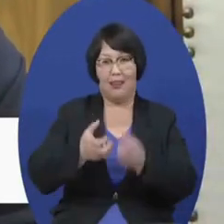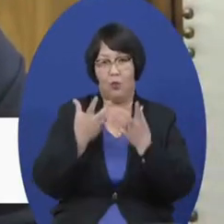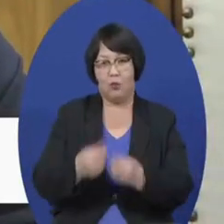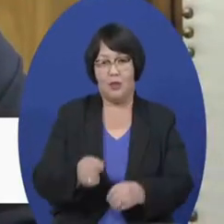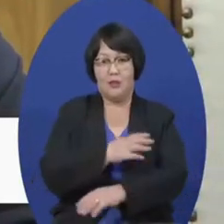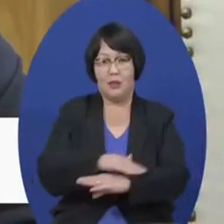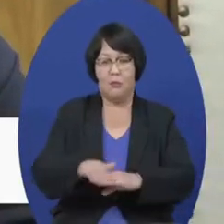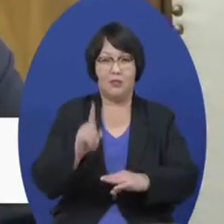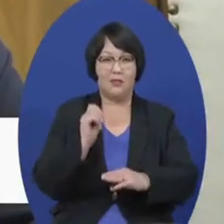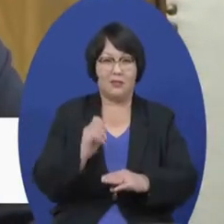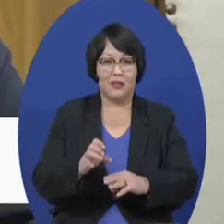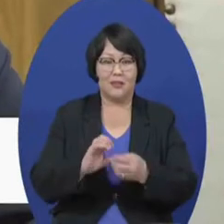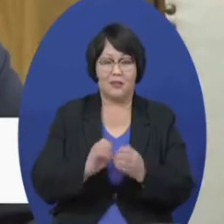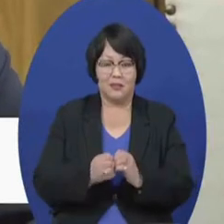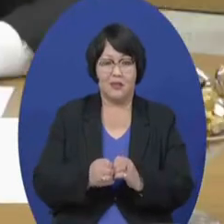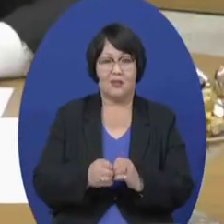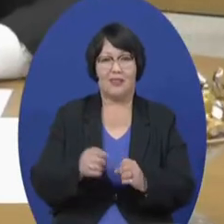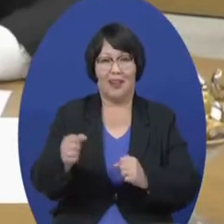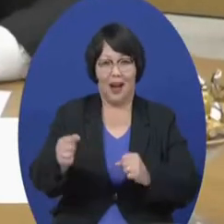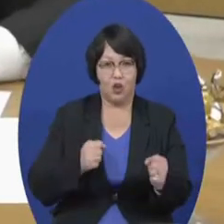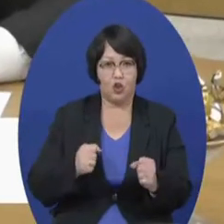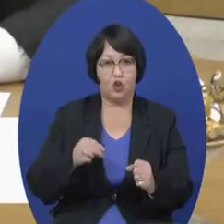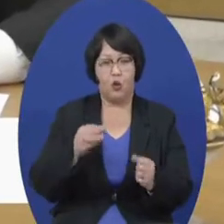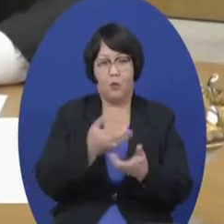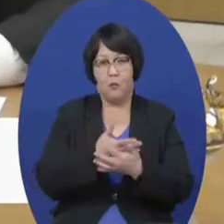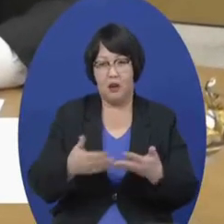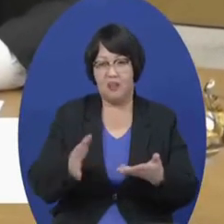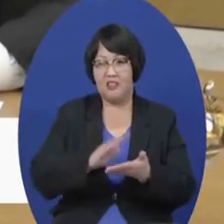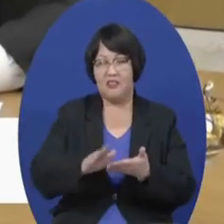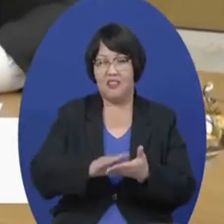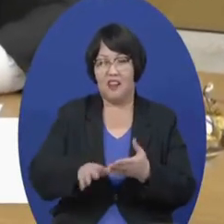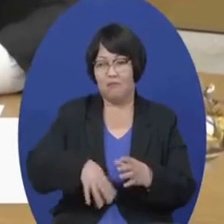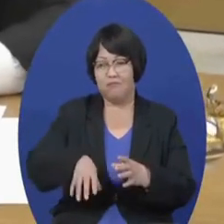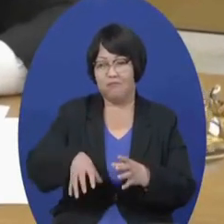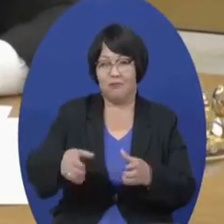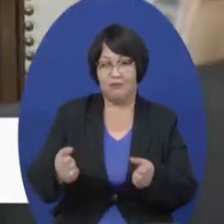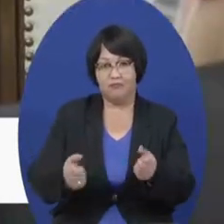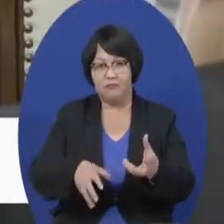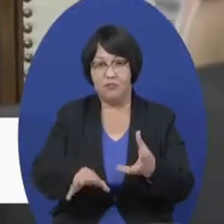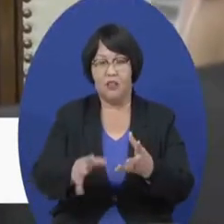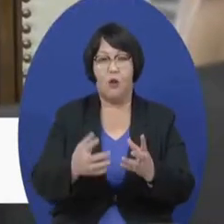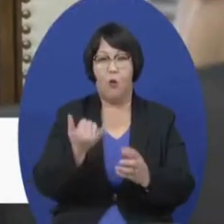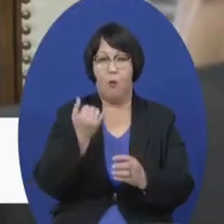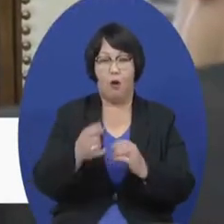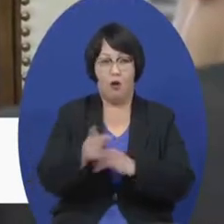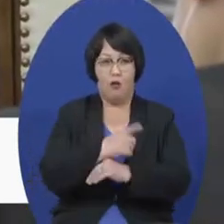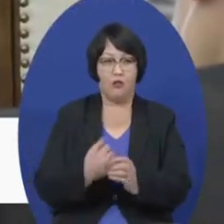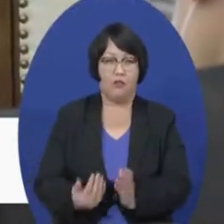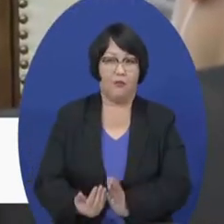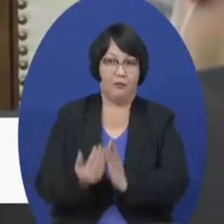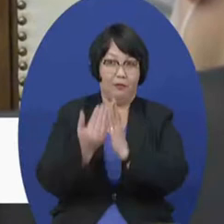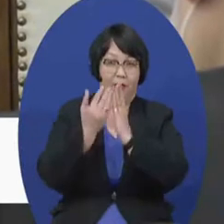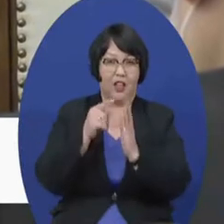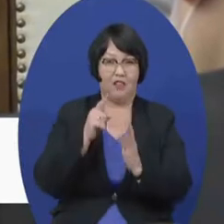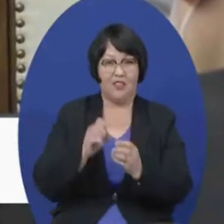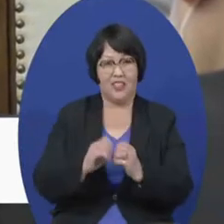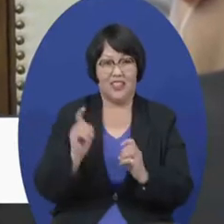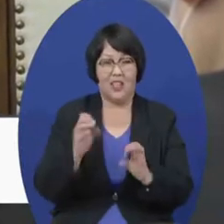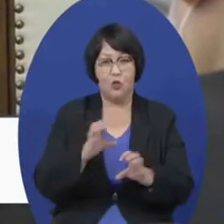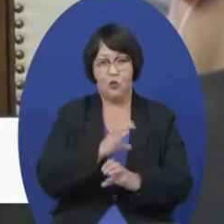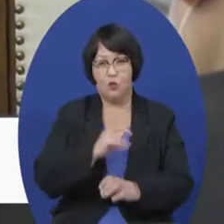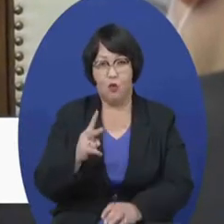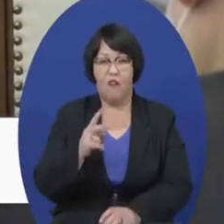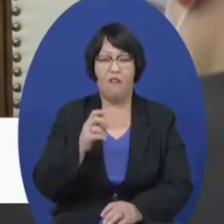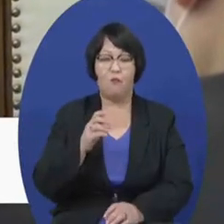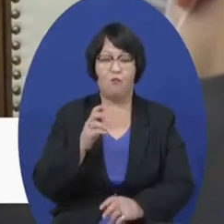болон цэвэрлэгээний автомашин, трактор, тоног дөхөөрөмж, Улаанбаатар хотын орон сууцны цахилгаан шатыг шинчлэх, сүв боловсруулах үйлдвэр, ферм байгуулалттай